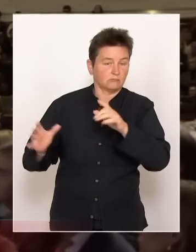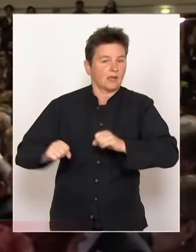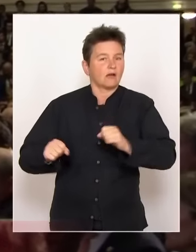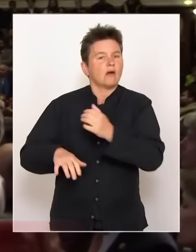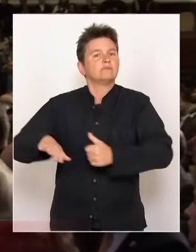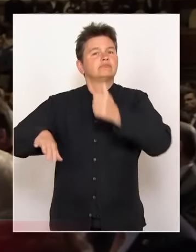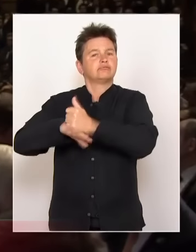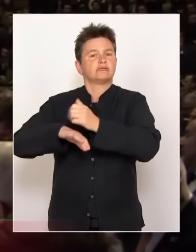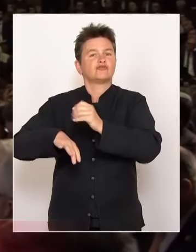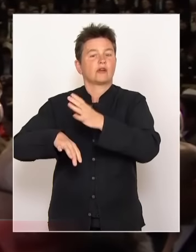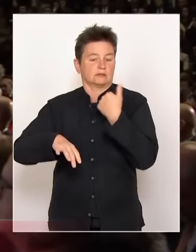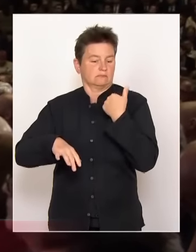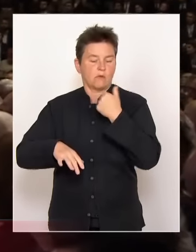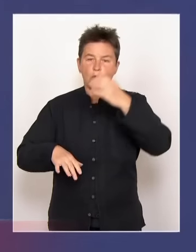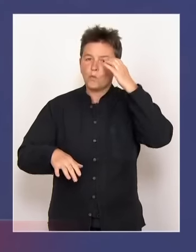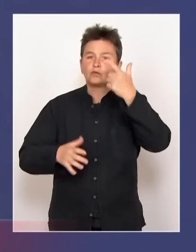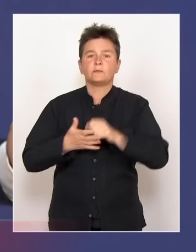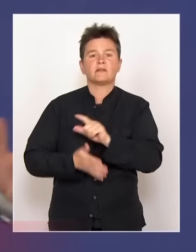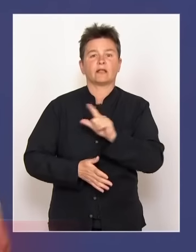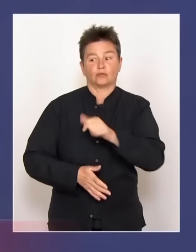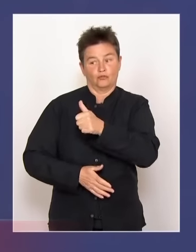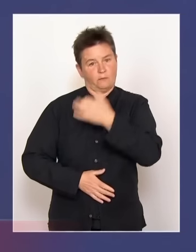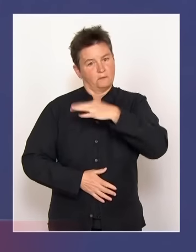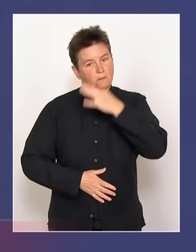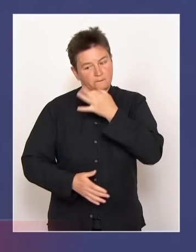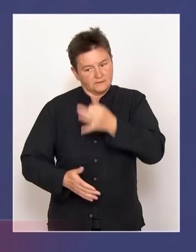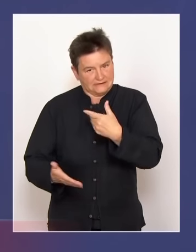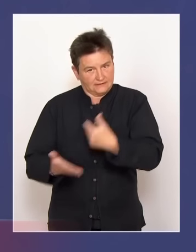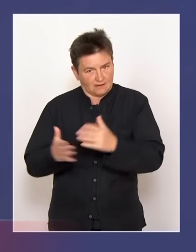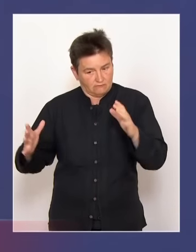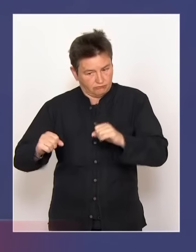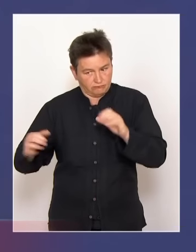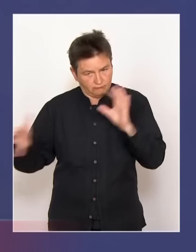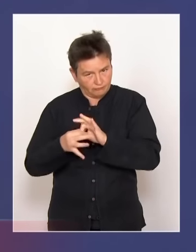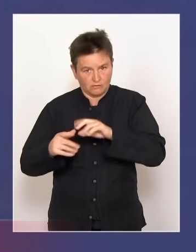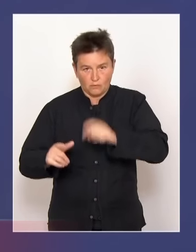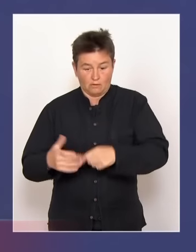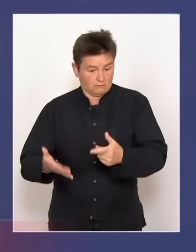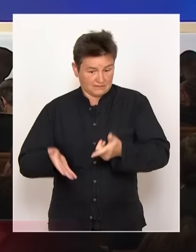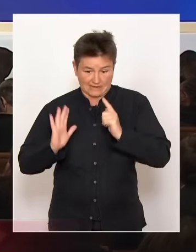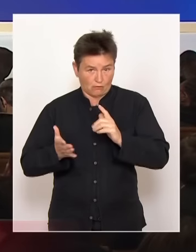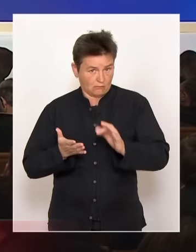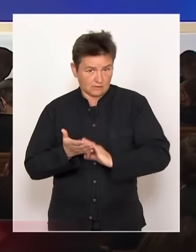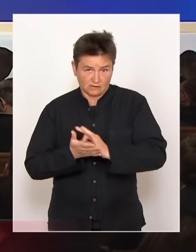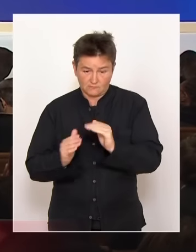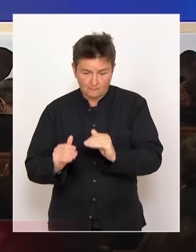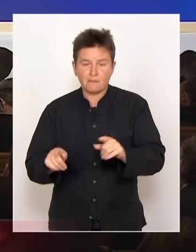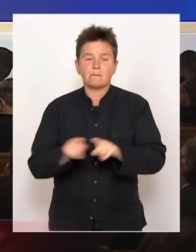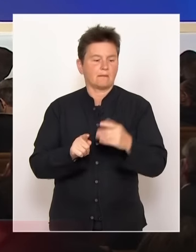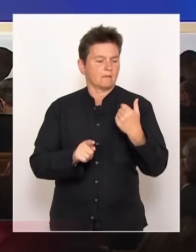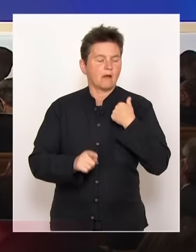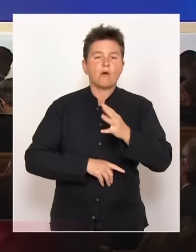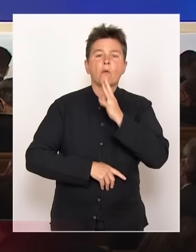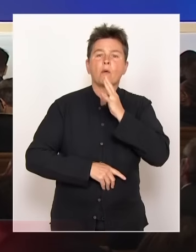de son discours de Prague en août 2022. C'est au coeur de notre stratégie depuis 7 ans et c'est au coeur de cette stratégie de Versailles que nous avons